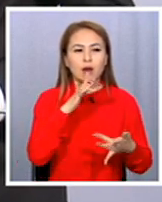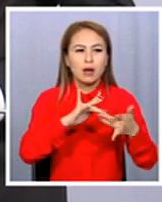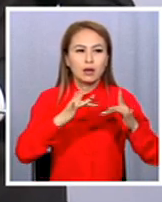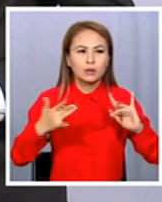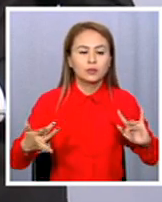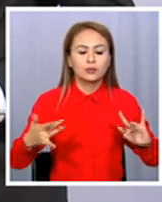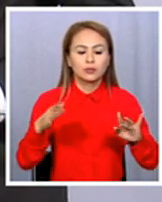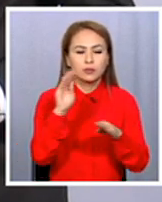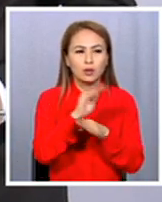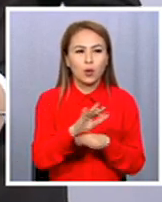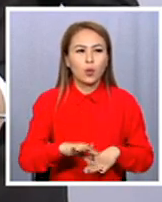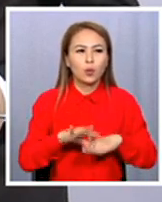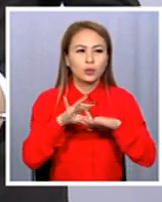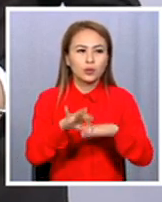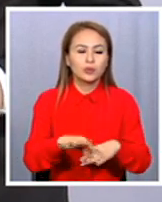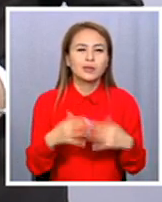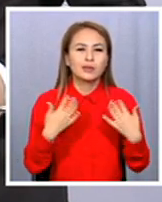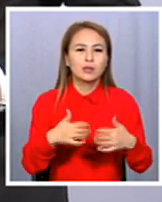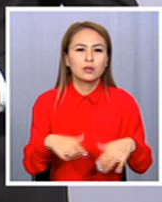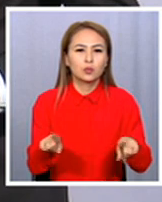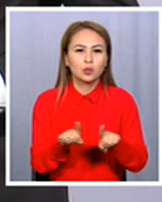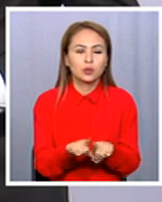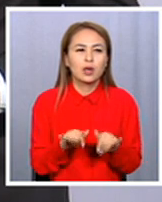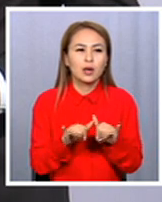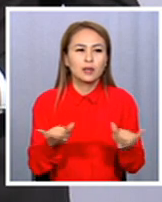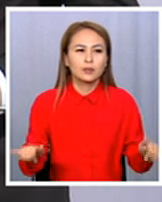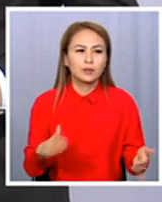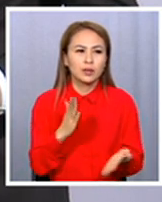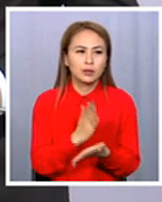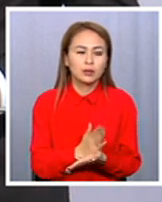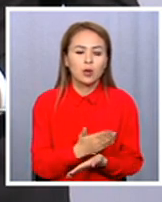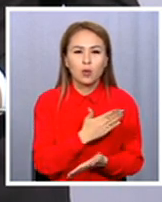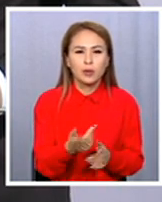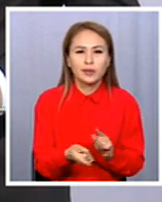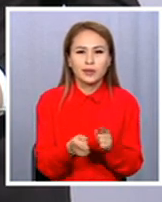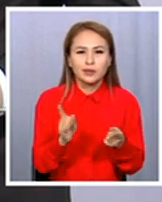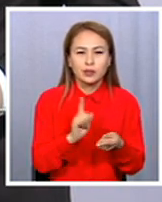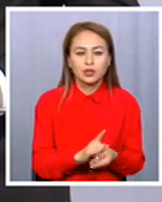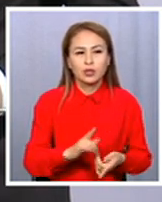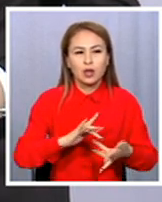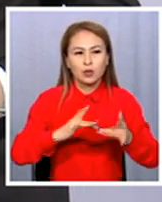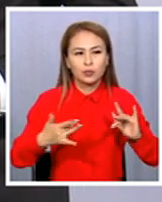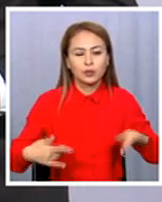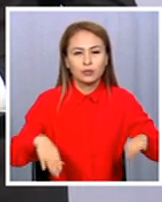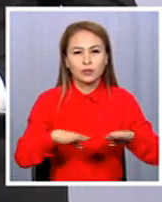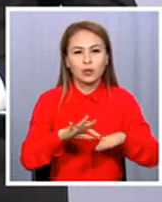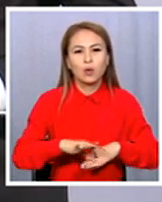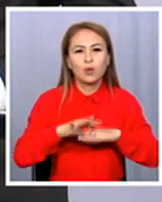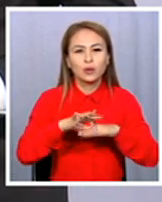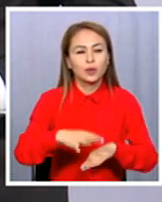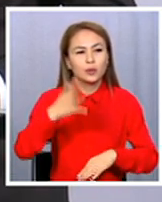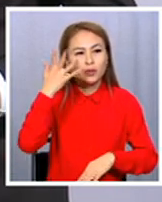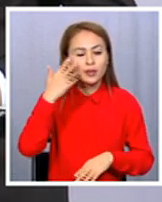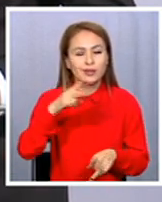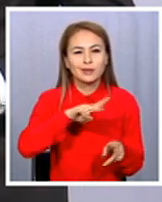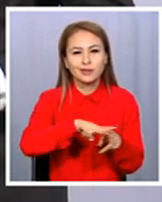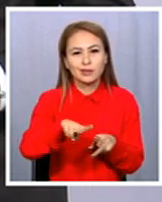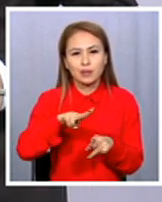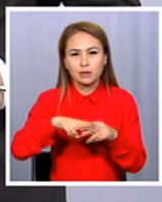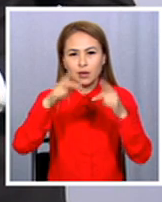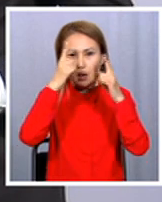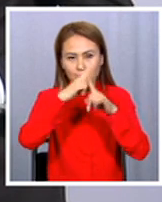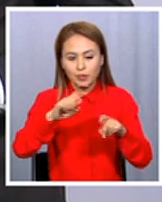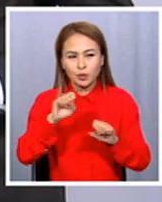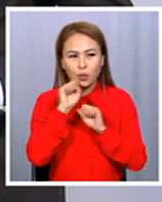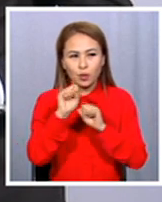желіні қолданушылардың саны да артып келеді. Тиісінше, әлеуметтік желіні қолдану кезінде де зиянды ақпараттардан